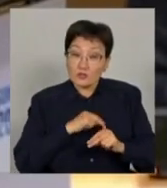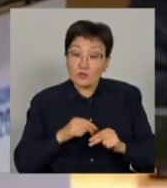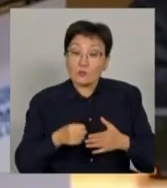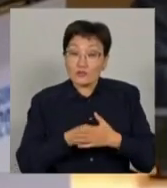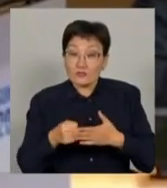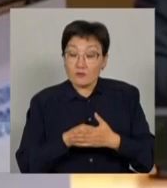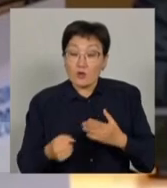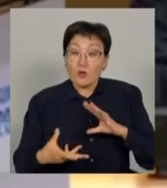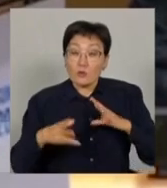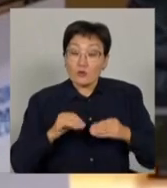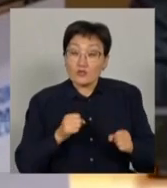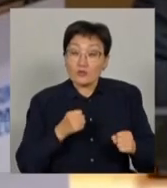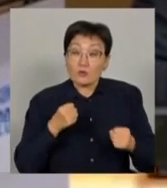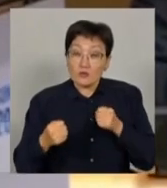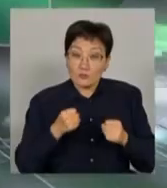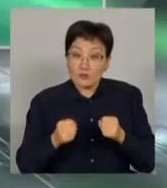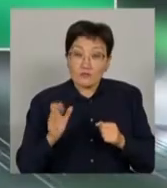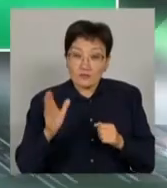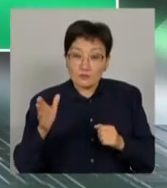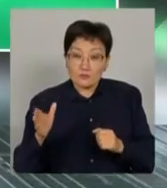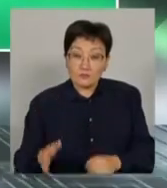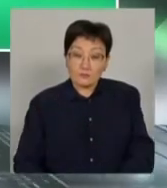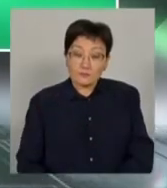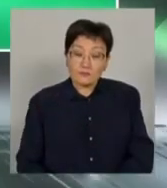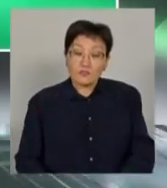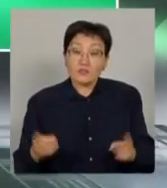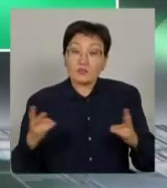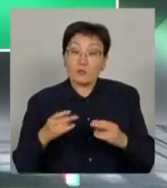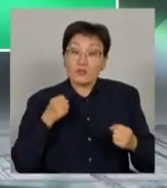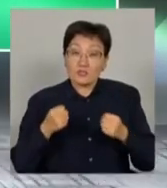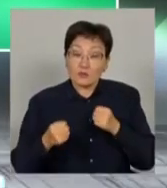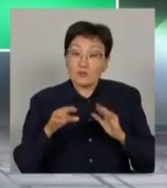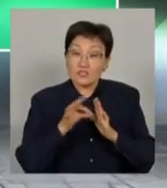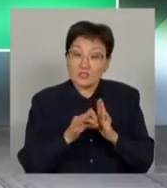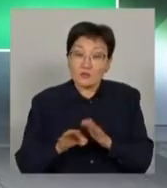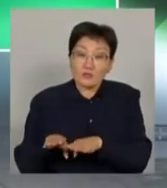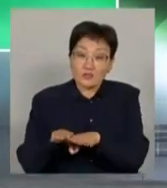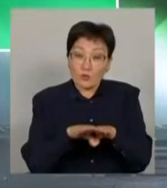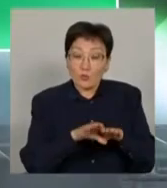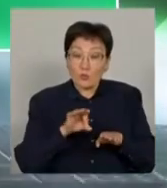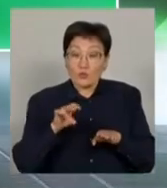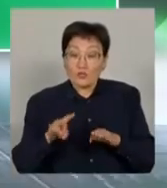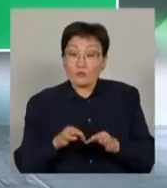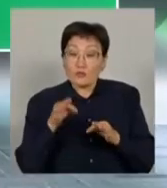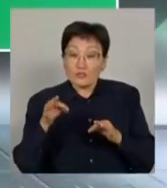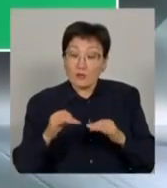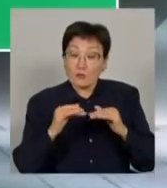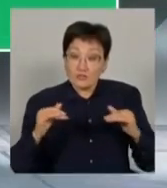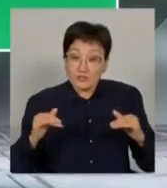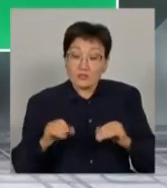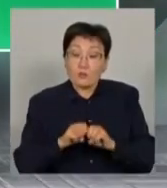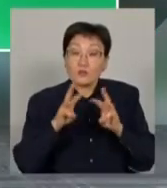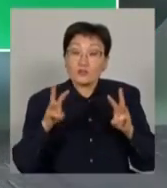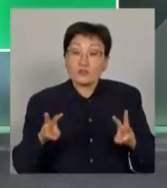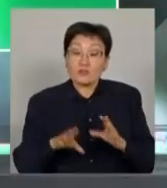для достижения общего устойчивого будущего требуется укрепить принцип единой ООН на региональном уровне Для